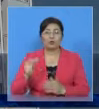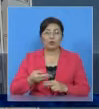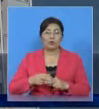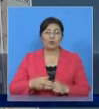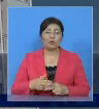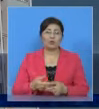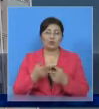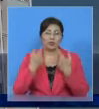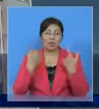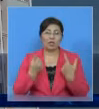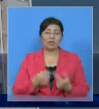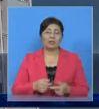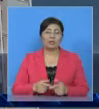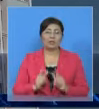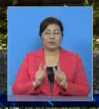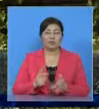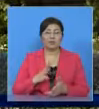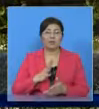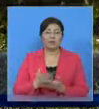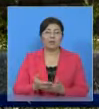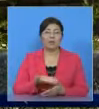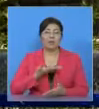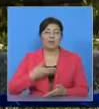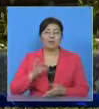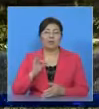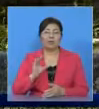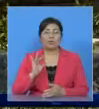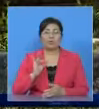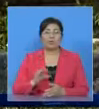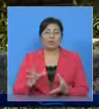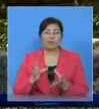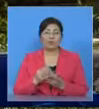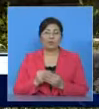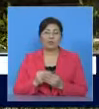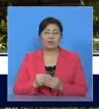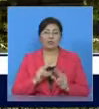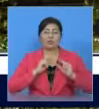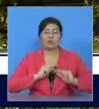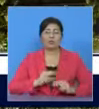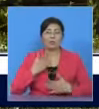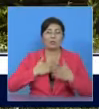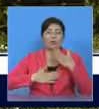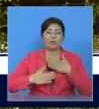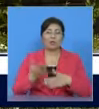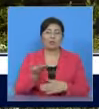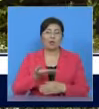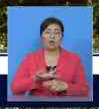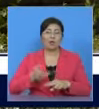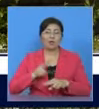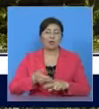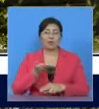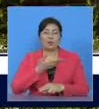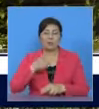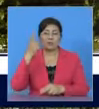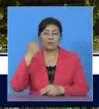жаңалықты қуана қолдап бірден іске кіріскен. Біздер мына осымен көшкенімізге қуаныштымыз, өйткені біздер бәріміз біліп